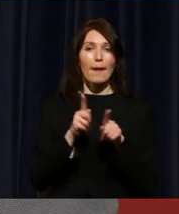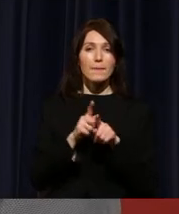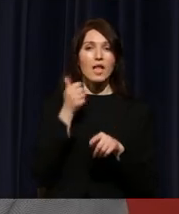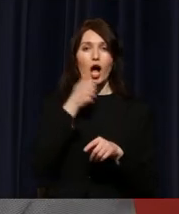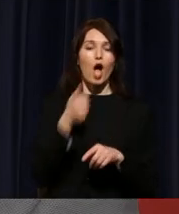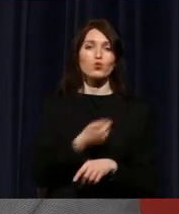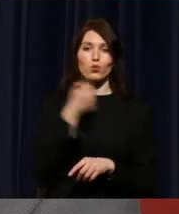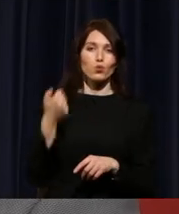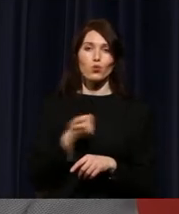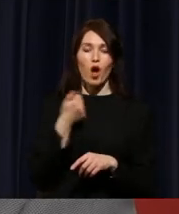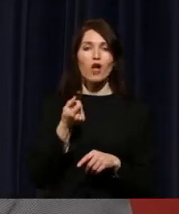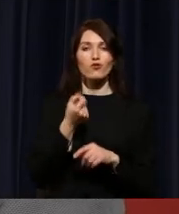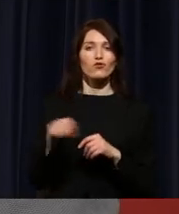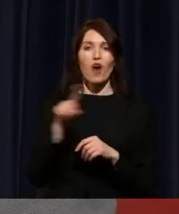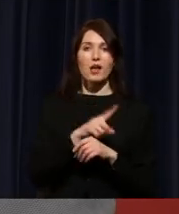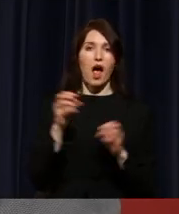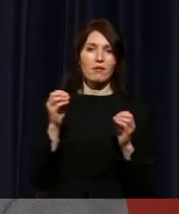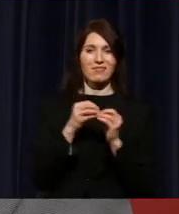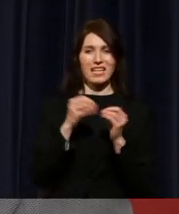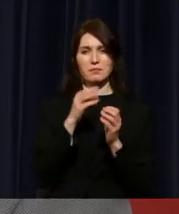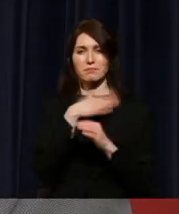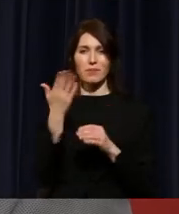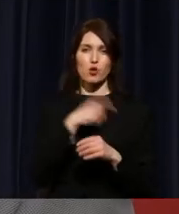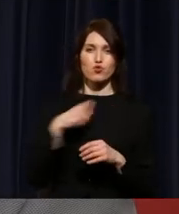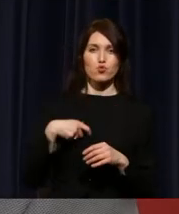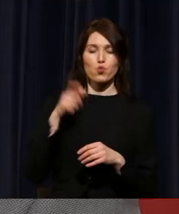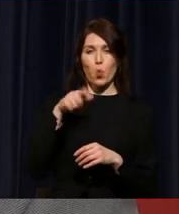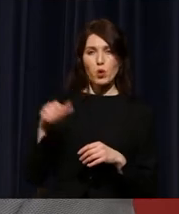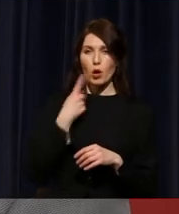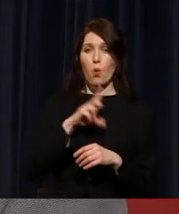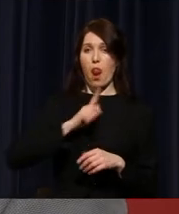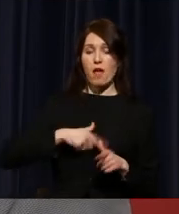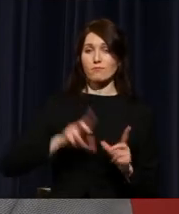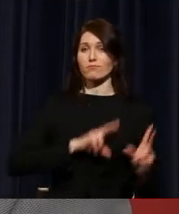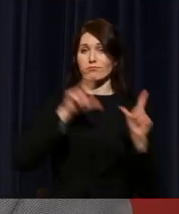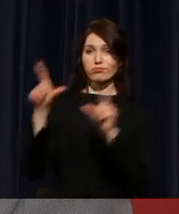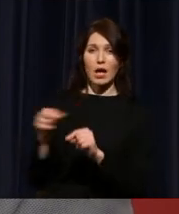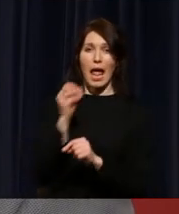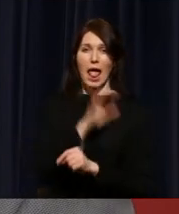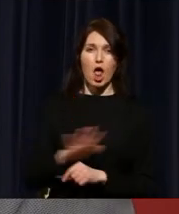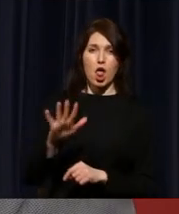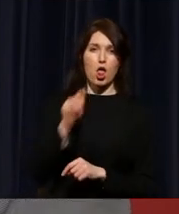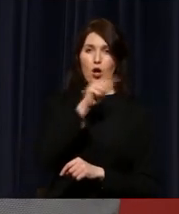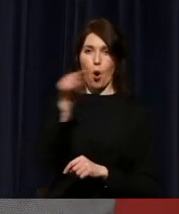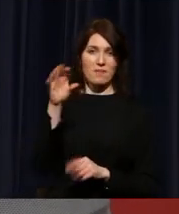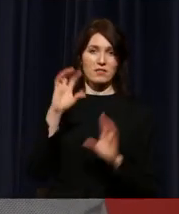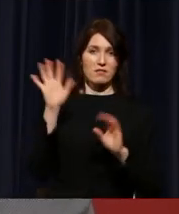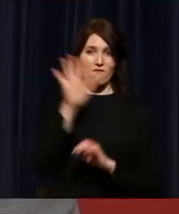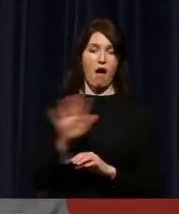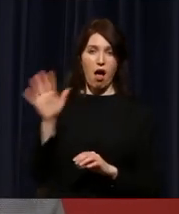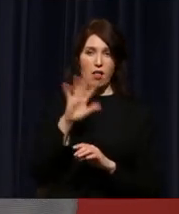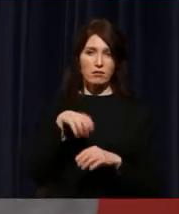katru gadu vairāki desmiti studenti no Latvijas dodās uz Eiropu,